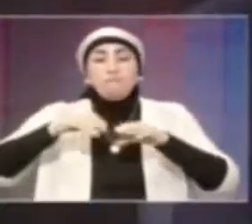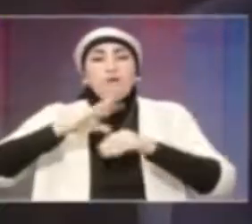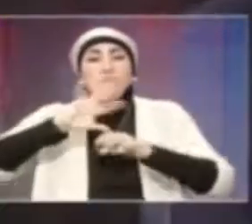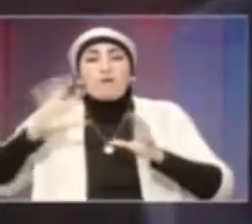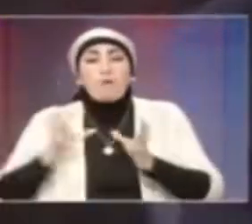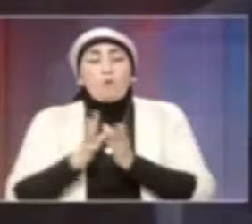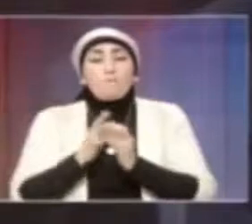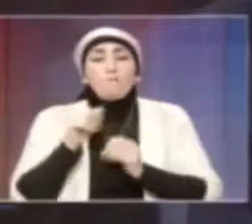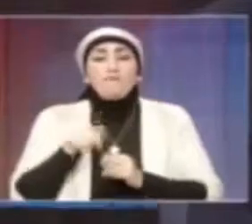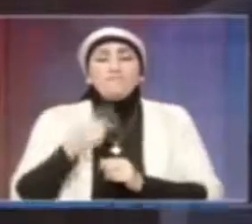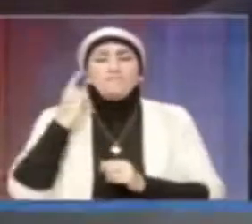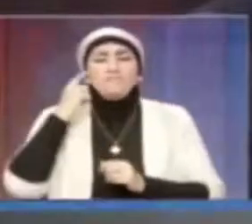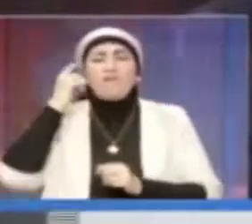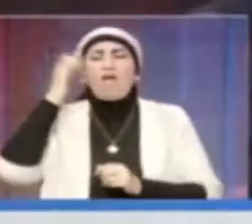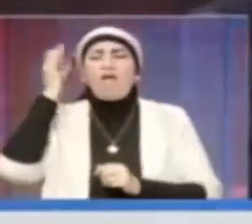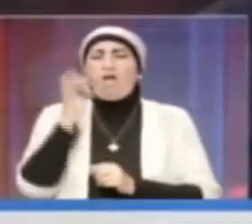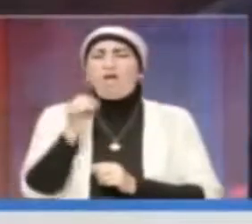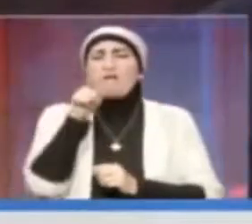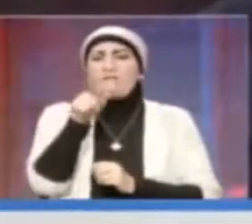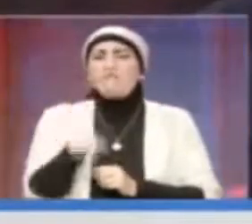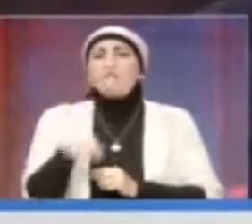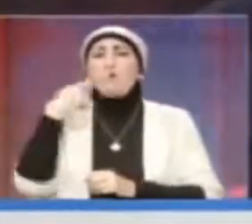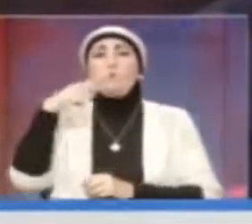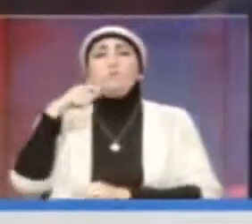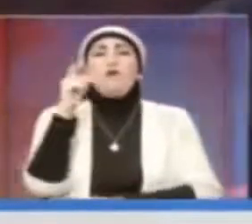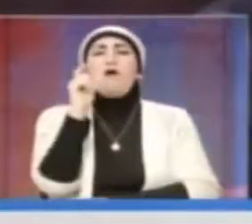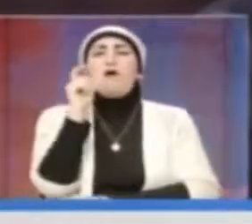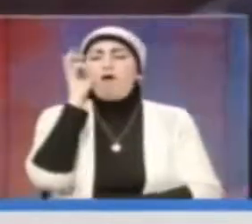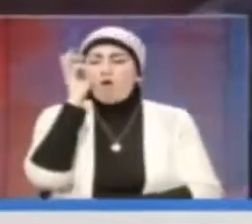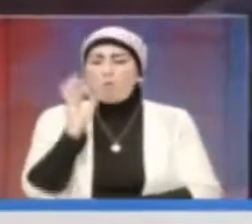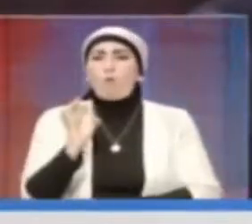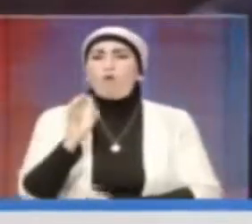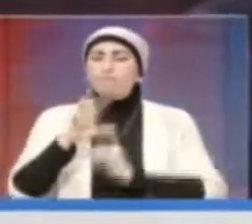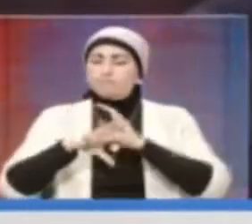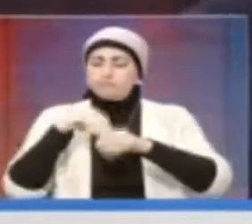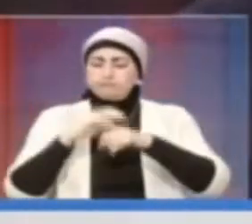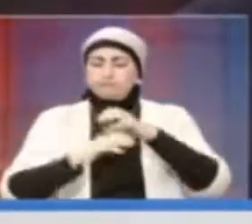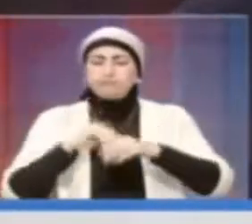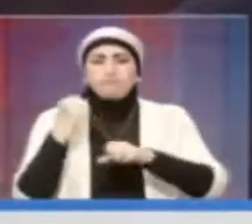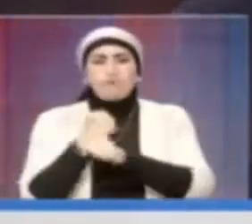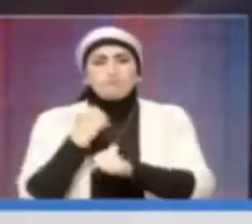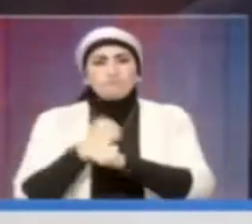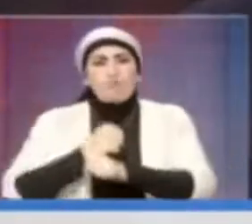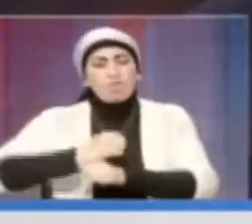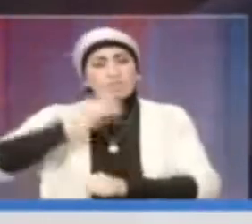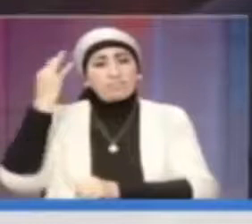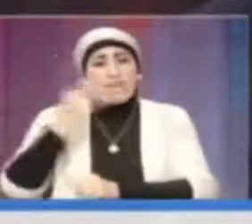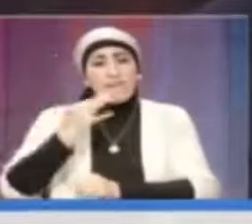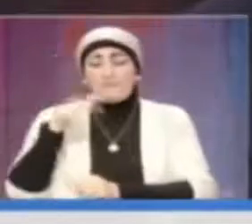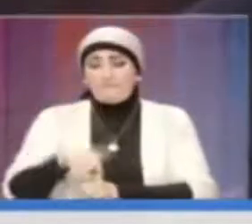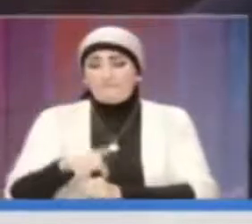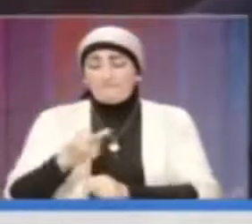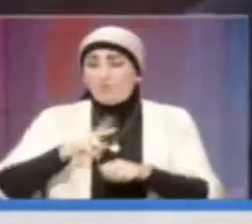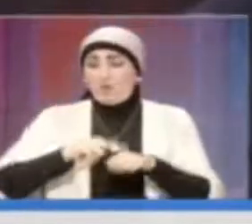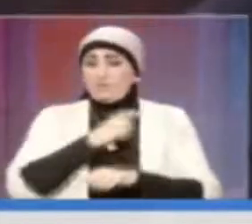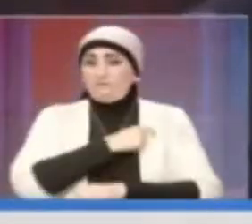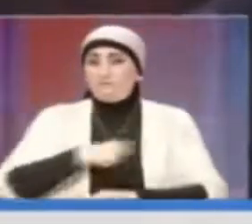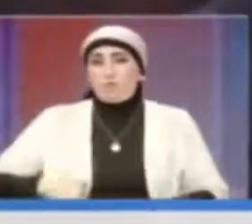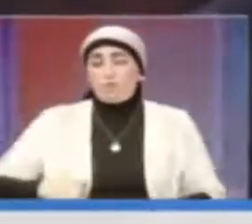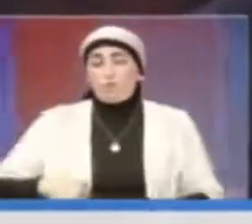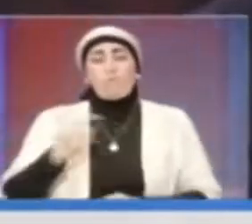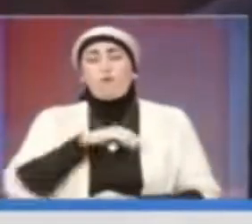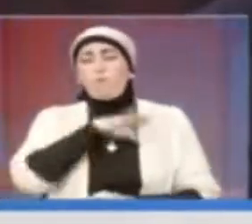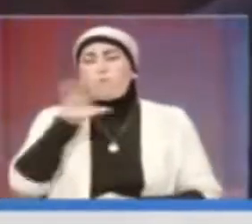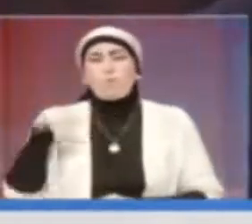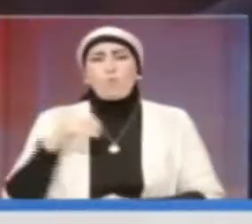يعكس ثقة المواطن المصري في وزارة الأوقاف المصرية وكذلك في حكومته وفي مؤسسات